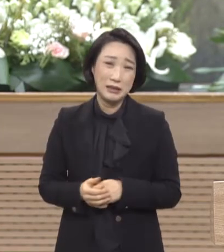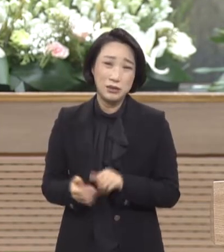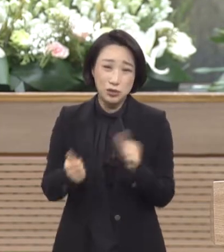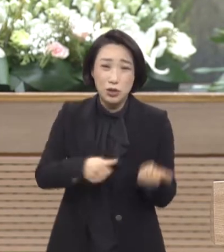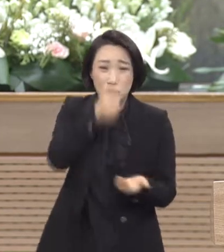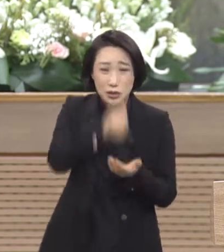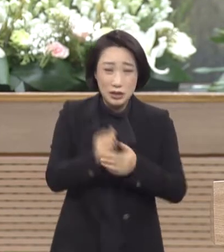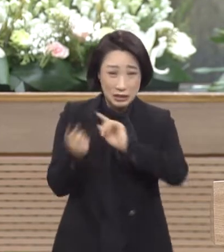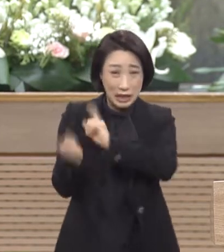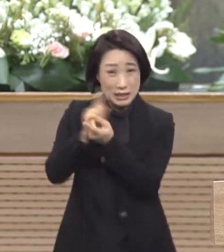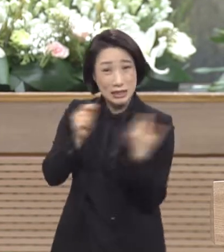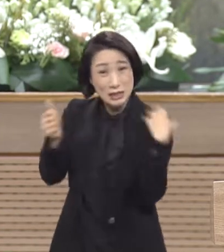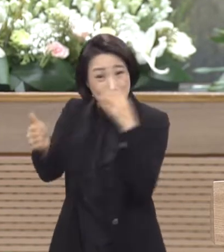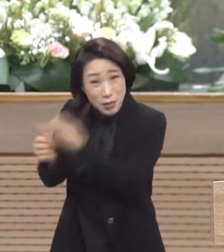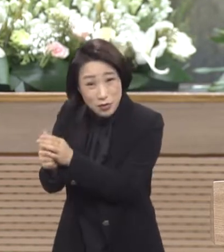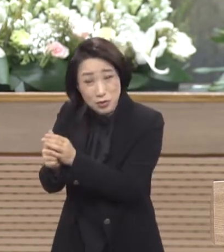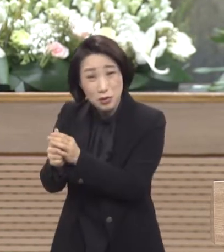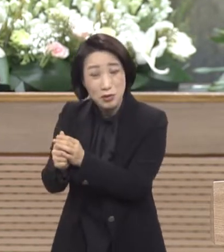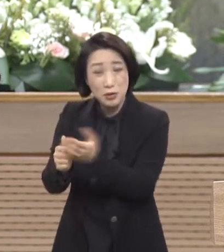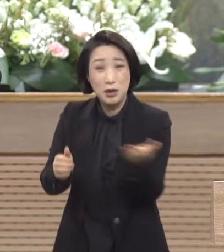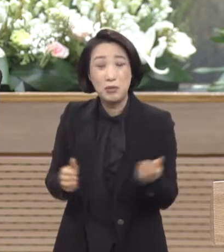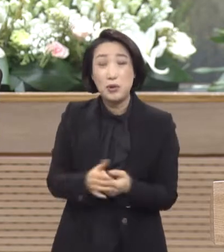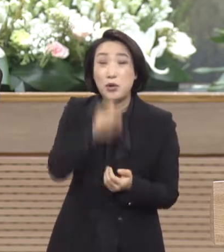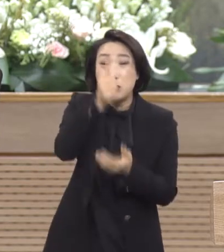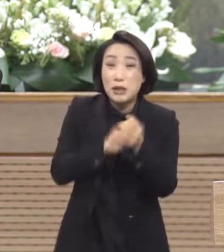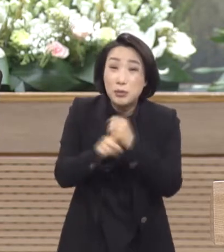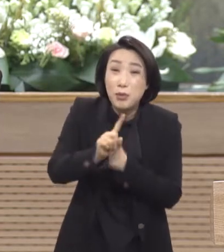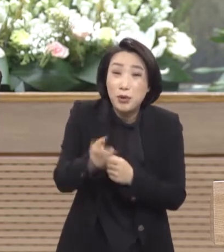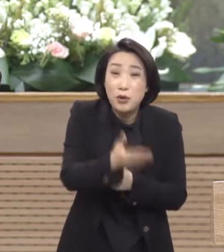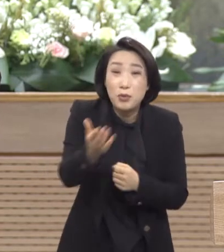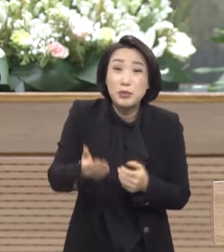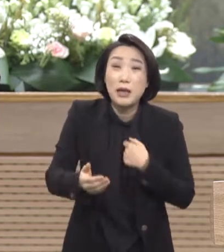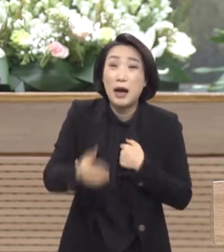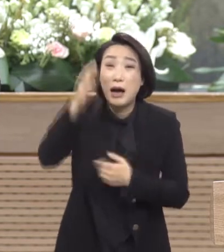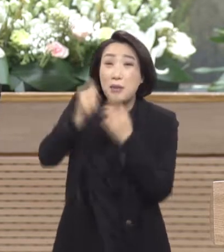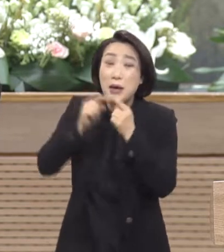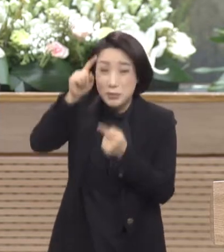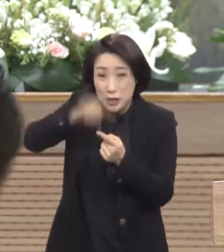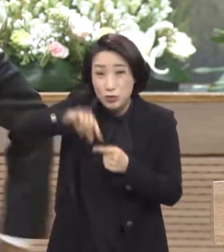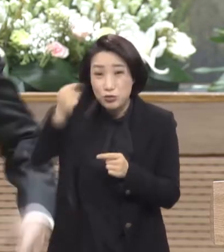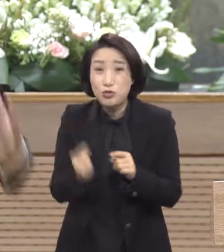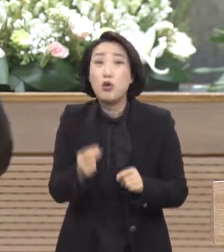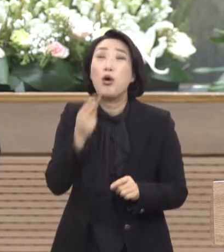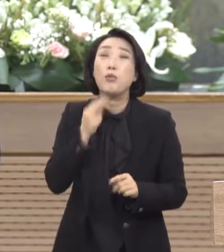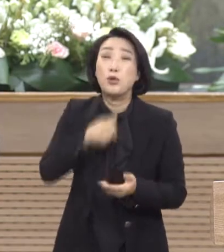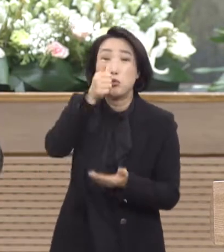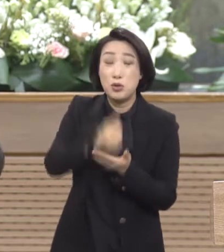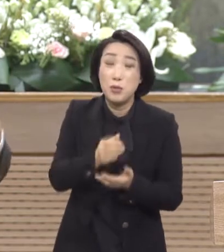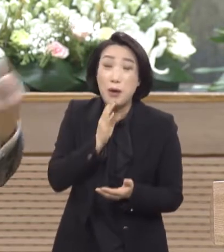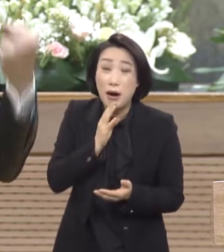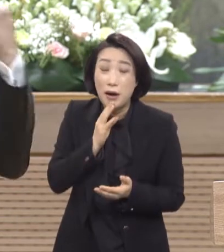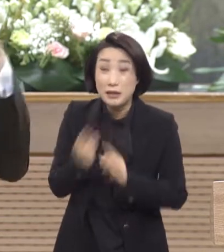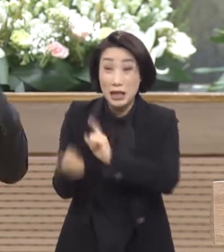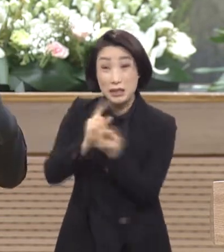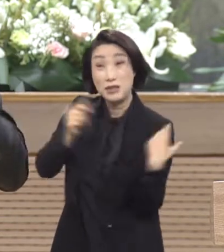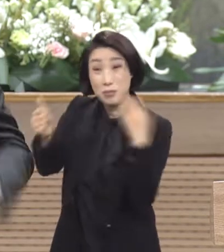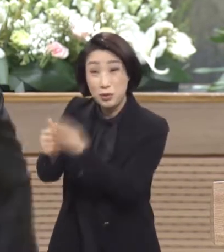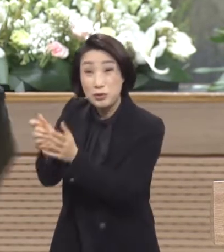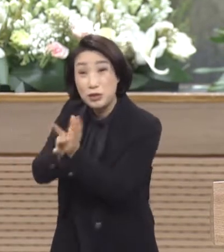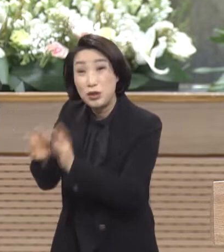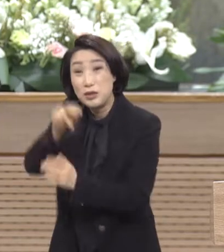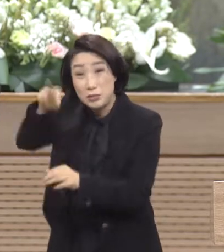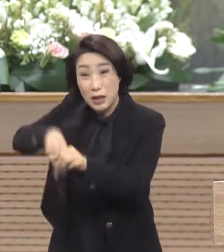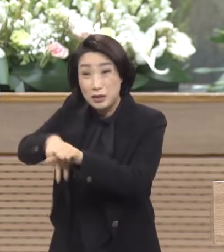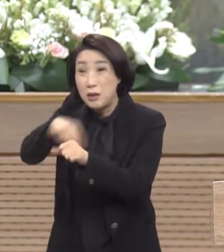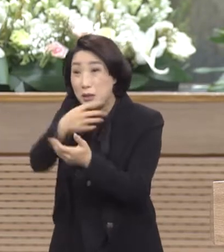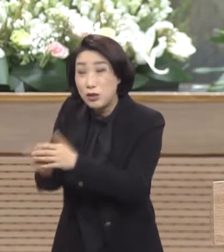죄 짊어지고 죄가 뭐냐 하나님 말씀대로 안 사는 죄 짊어지고 내가 십자가에 피 흘려